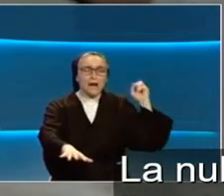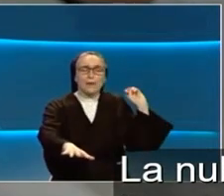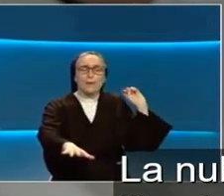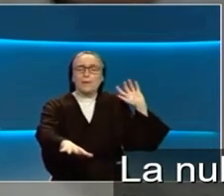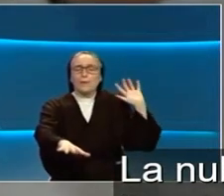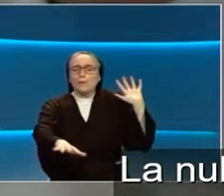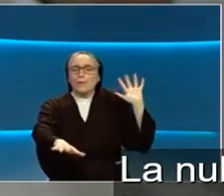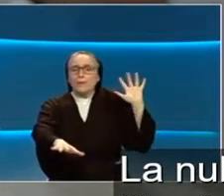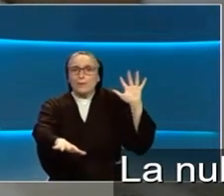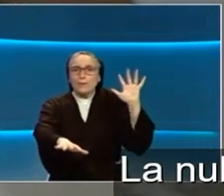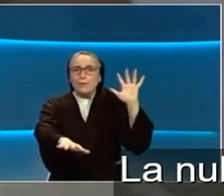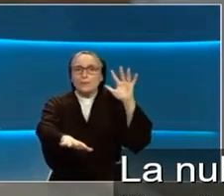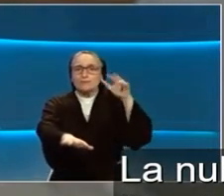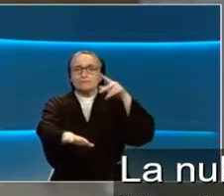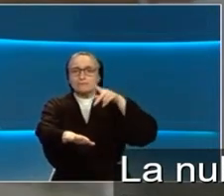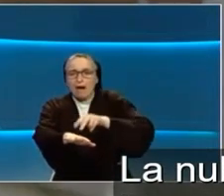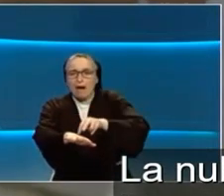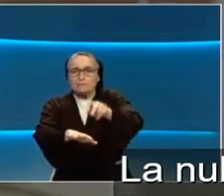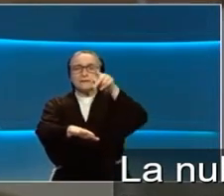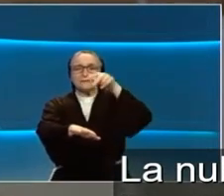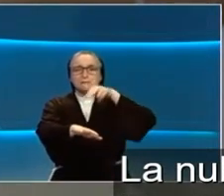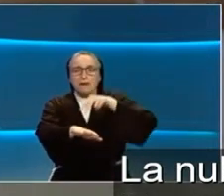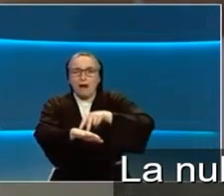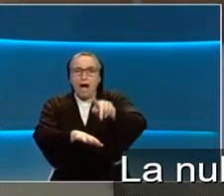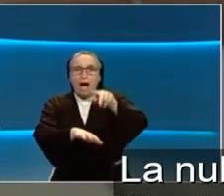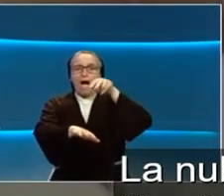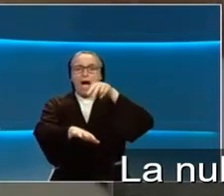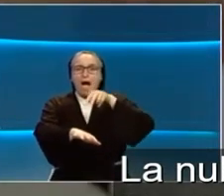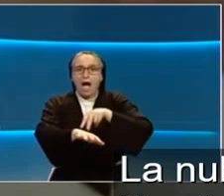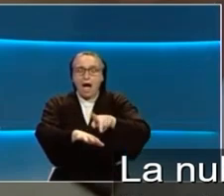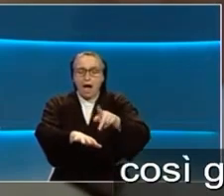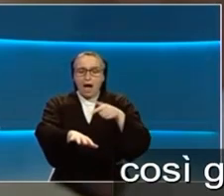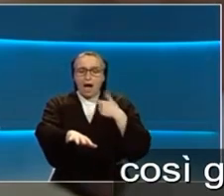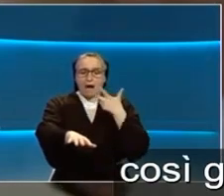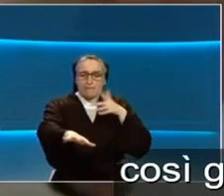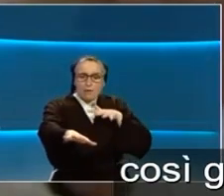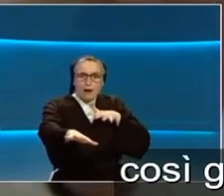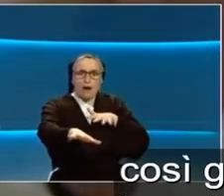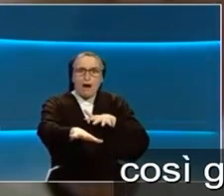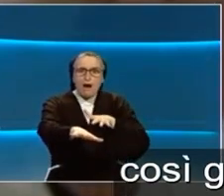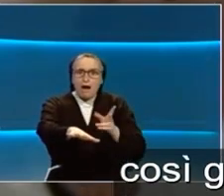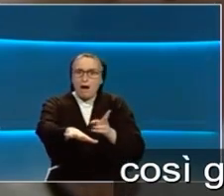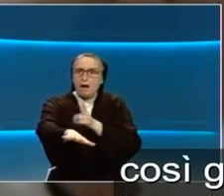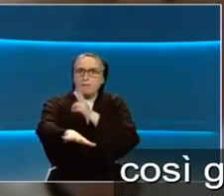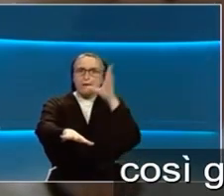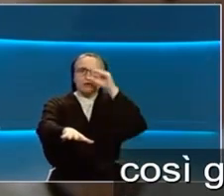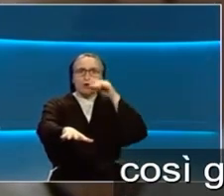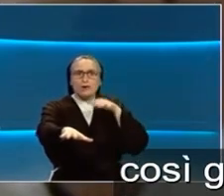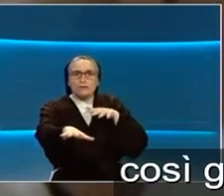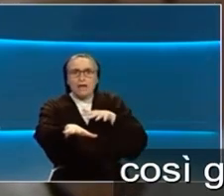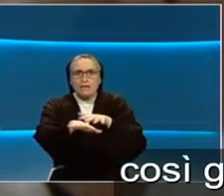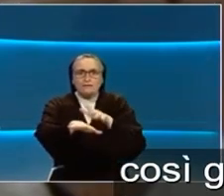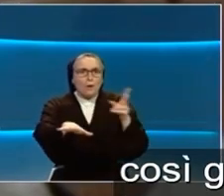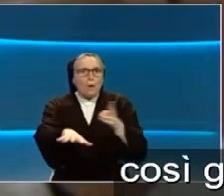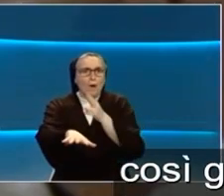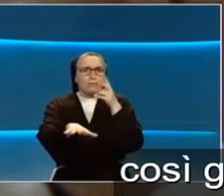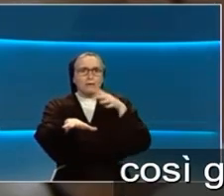notte. Così gli uni non poterono avvicinarsi agli altri durante tutta la notte.